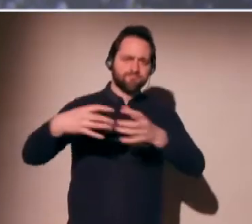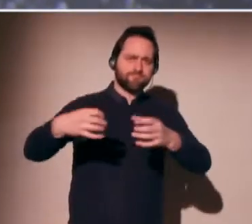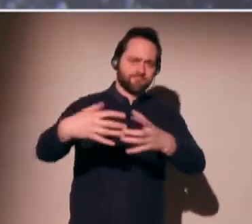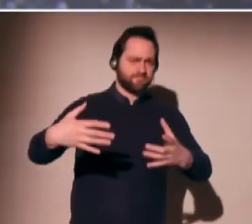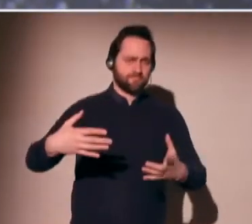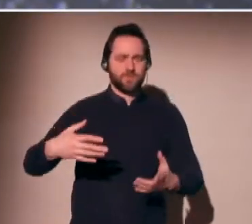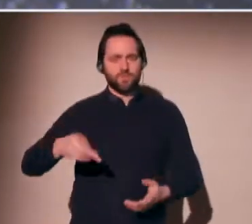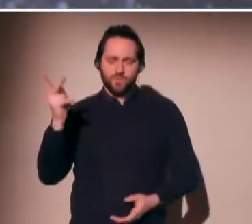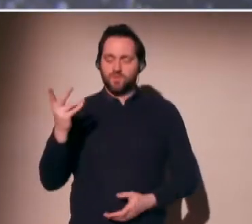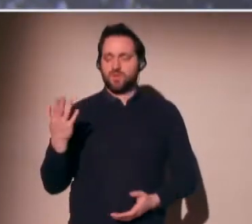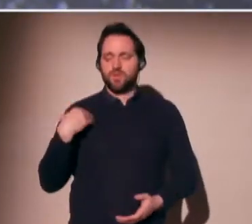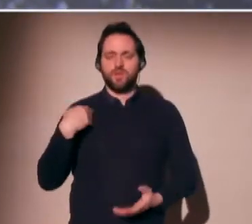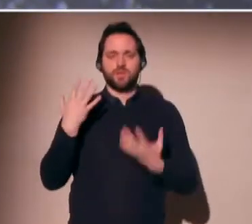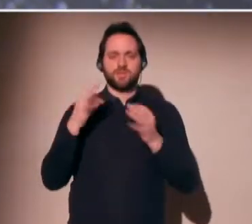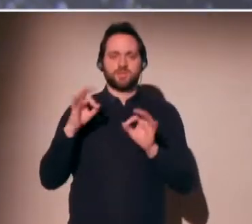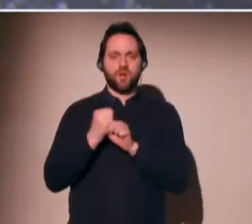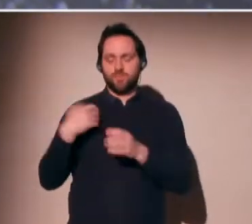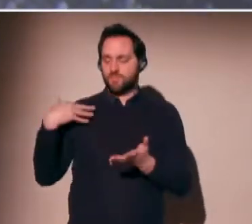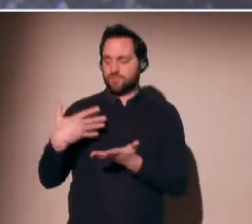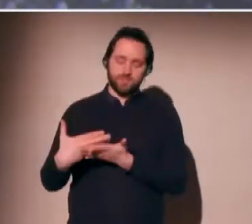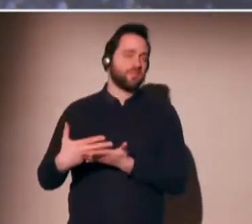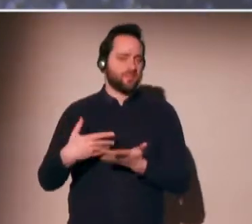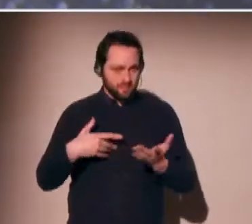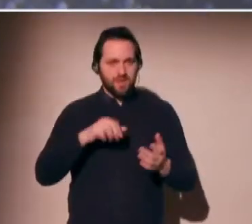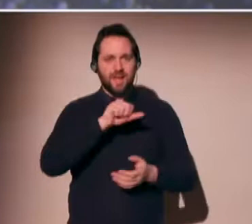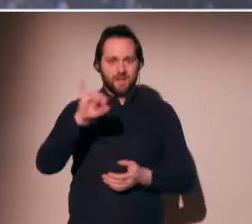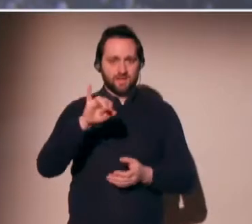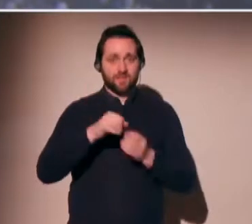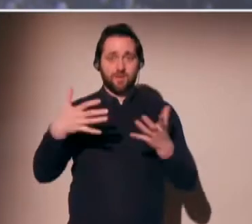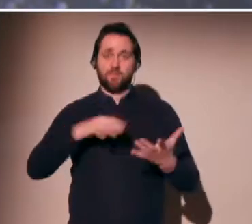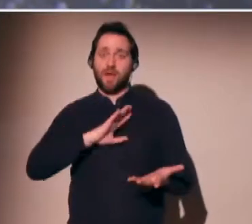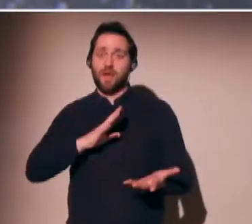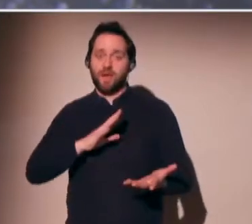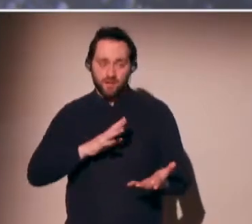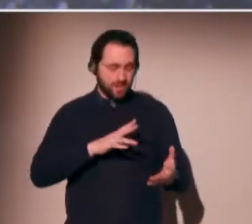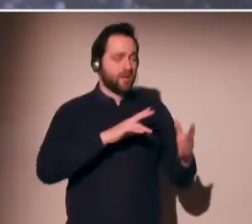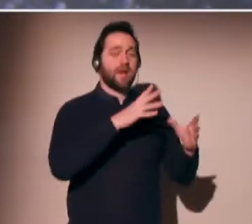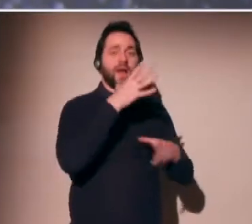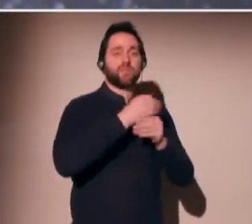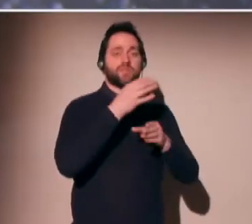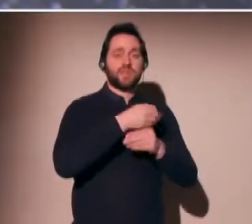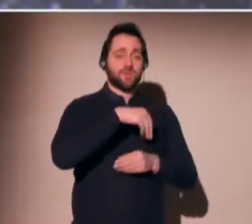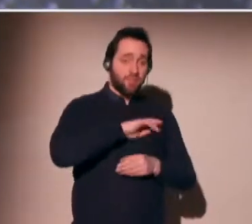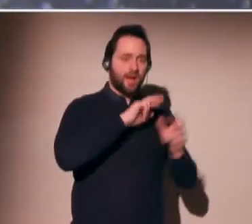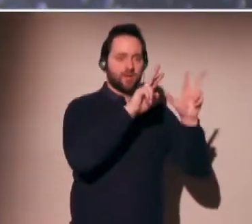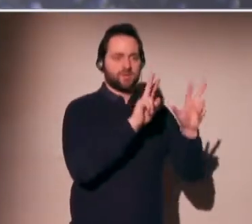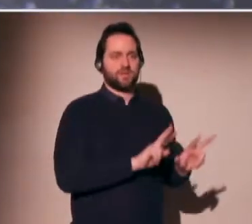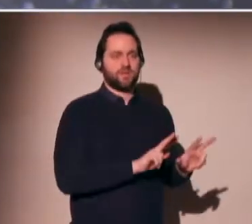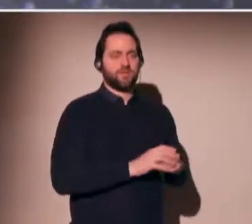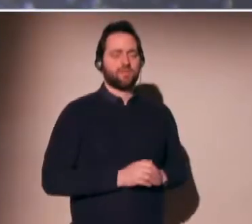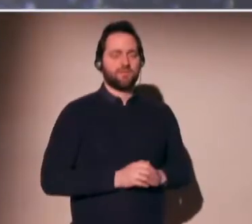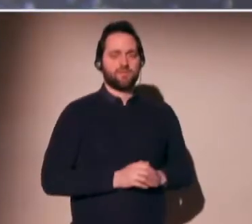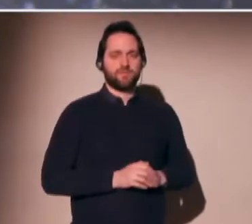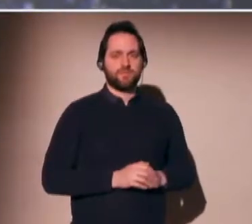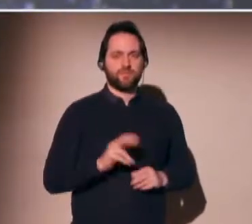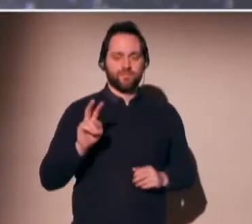à ce qu'on appelle l'apprentissage par ordinateur. Et comment fonctionne l'apprentissage par ordinateur? Le but, c'est